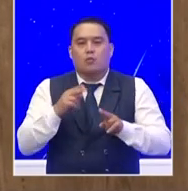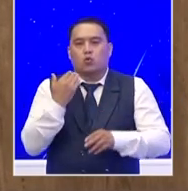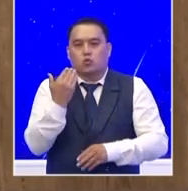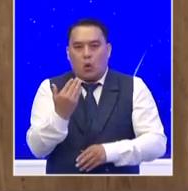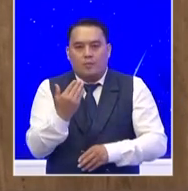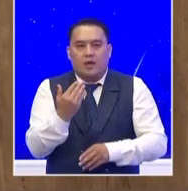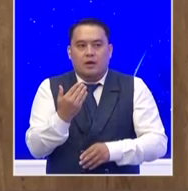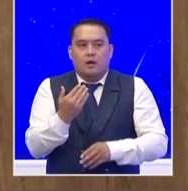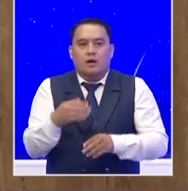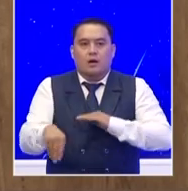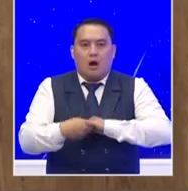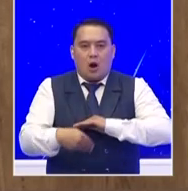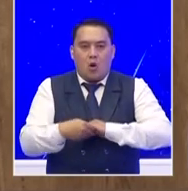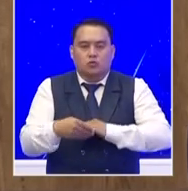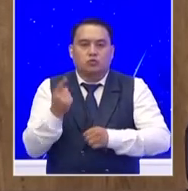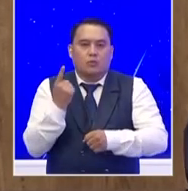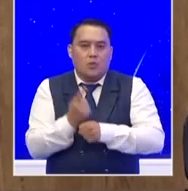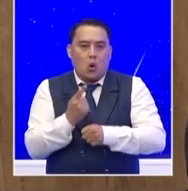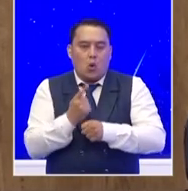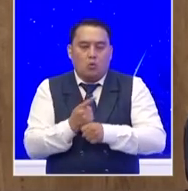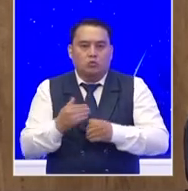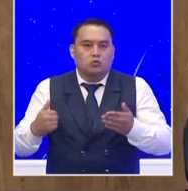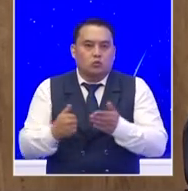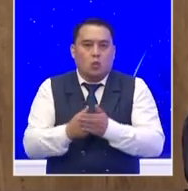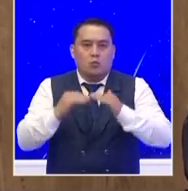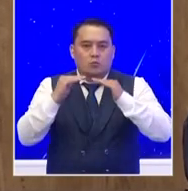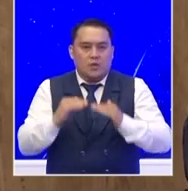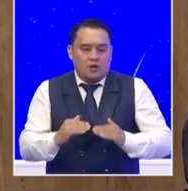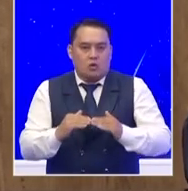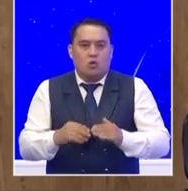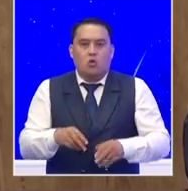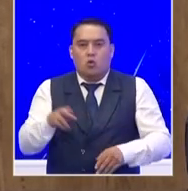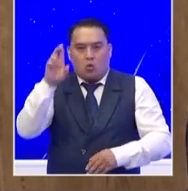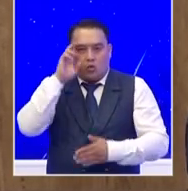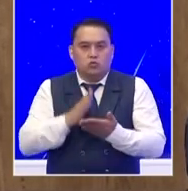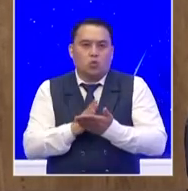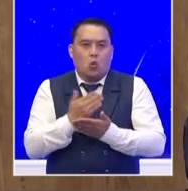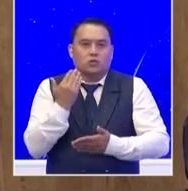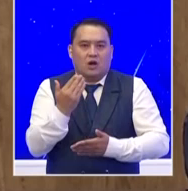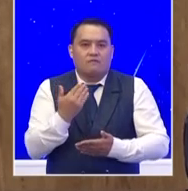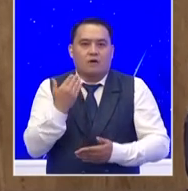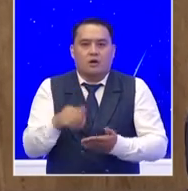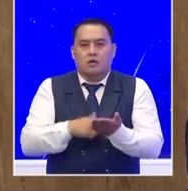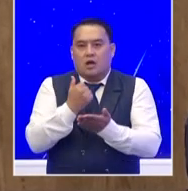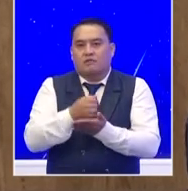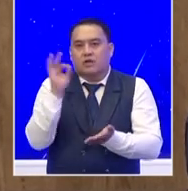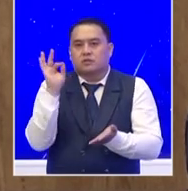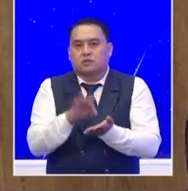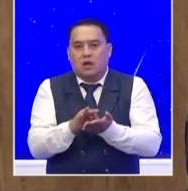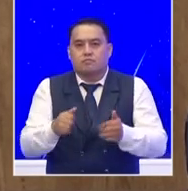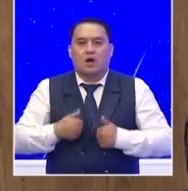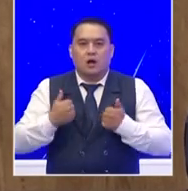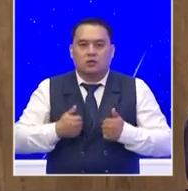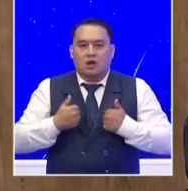работу, пресечь коррупцию, довести ее до минимума, а также работать над улучшением имиджа госслужащего. Вот ваша основная задача.